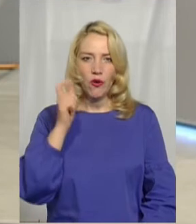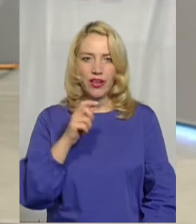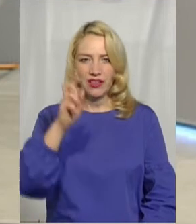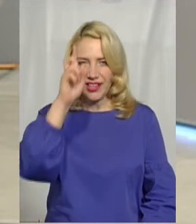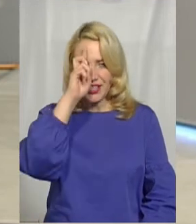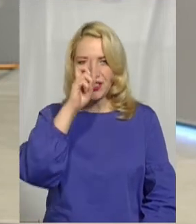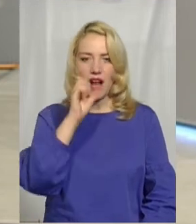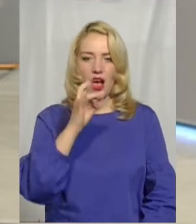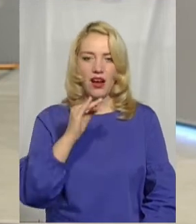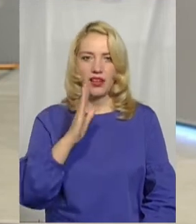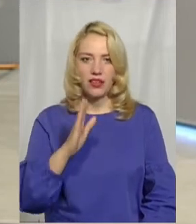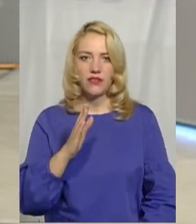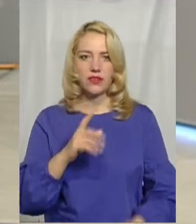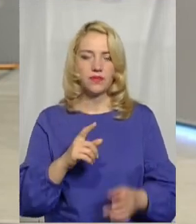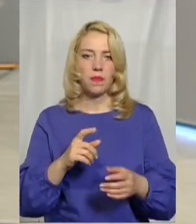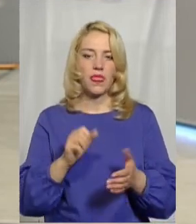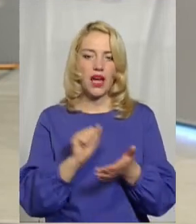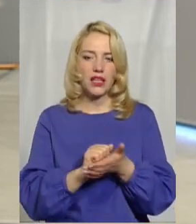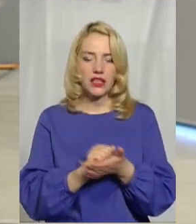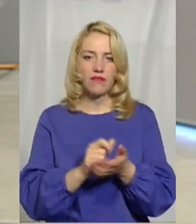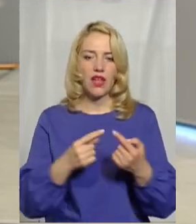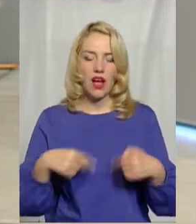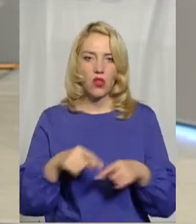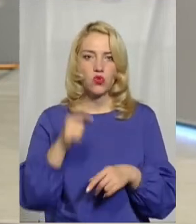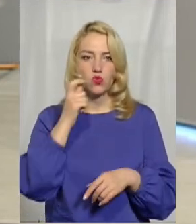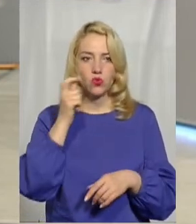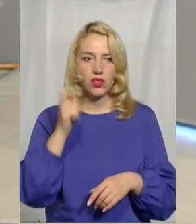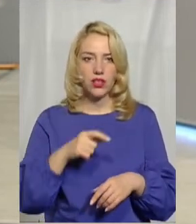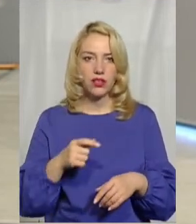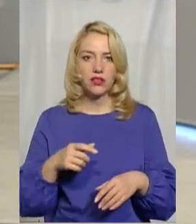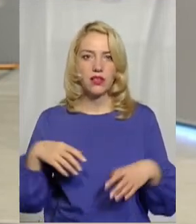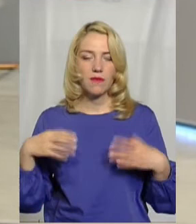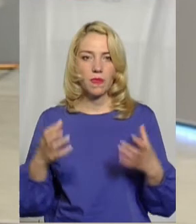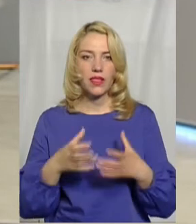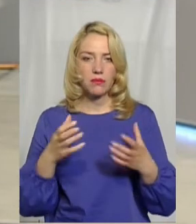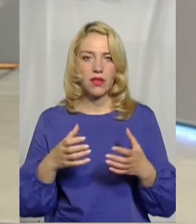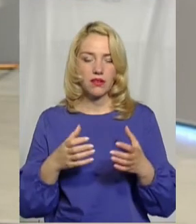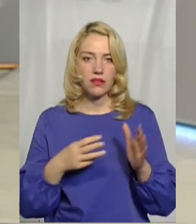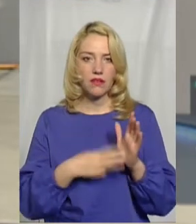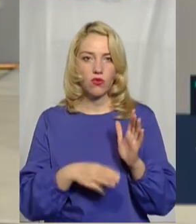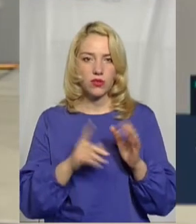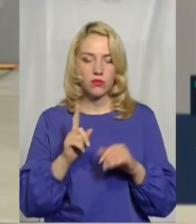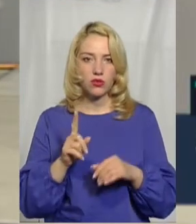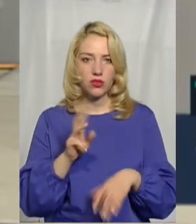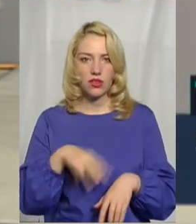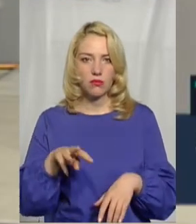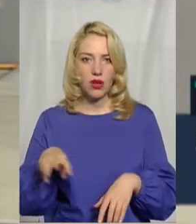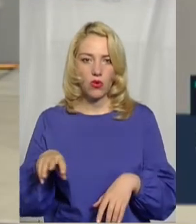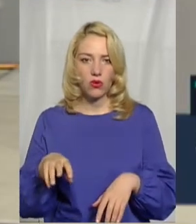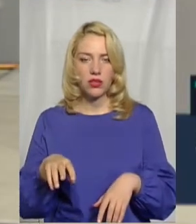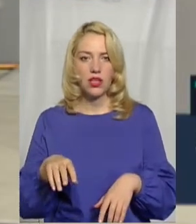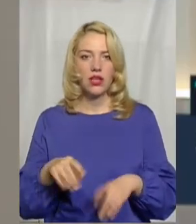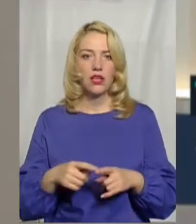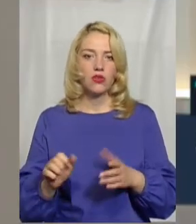Укрдержархіву, архівна галузь України зберігає 81 мільйон там з